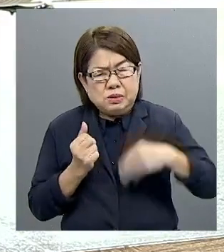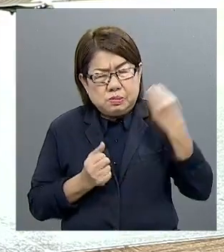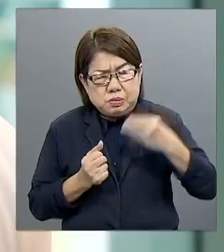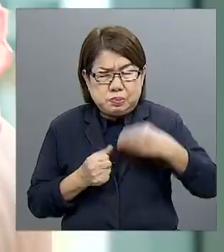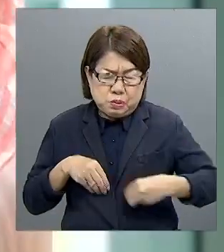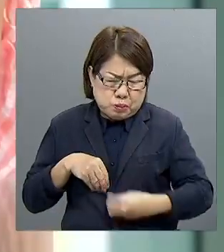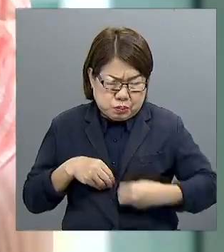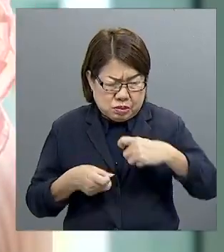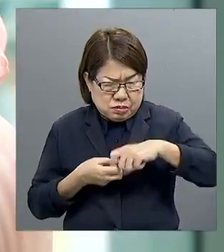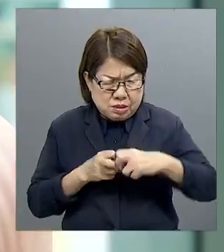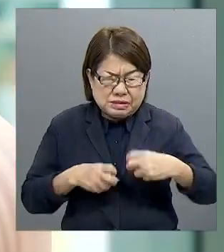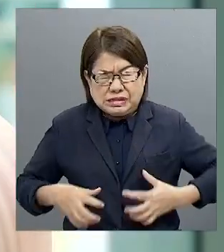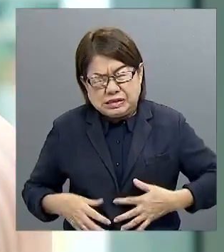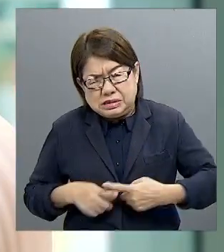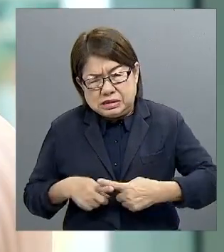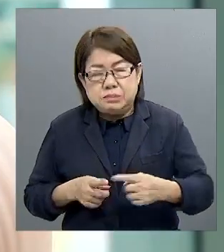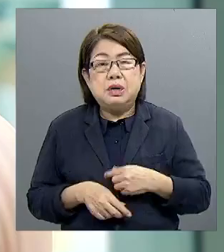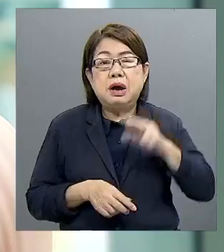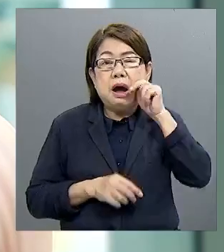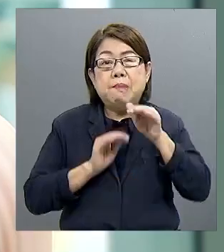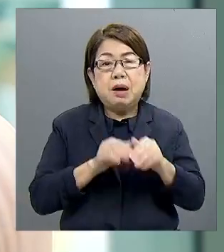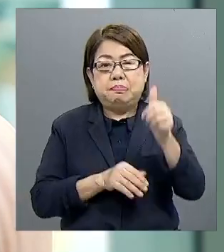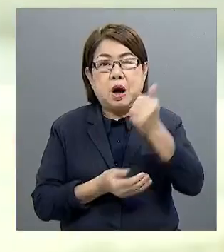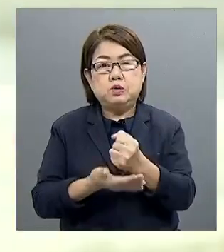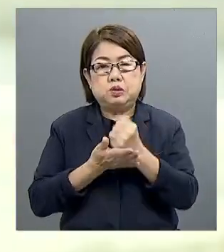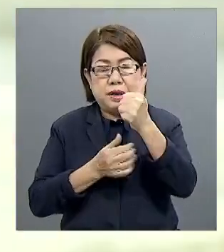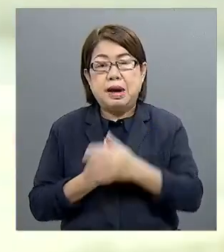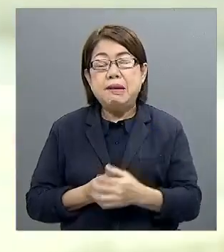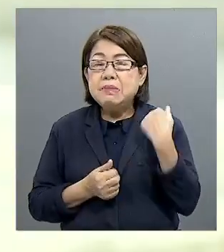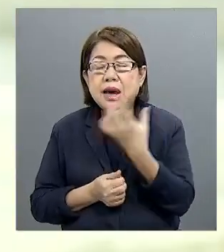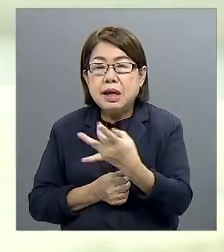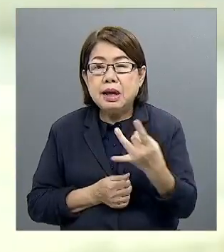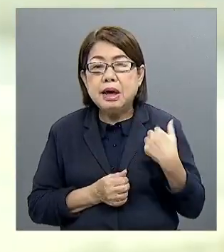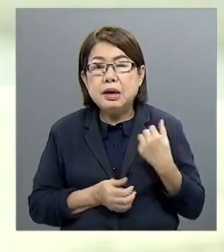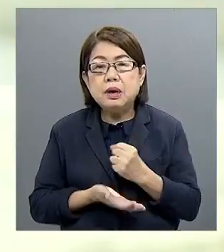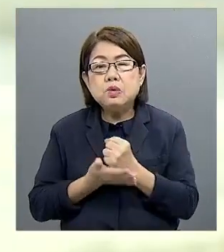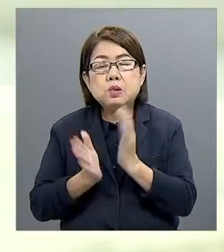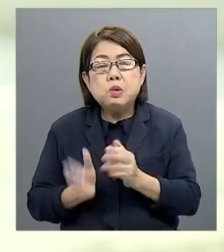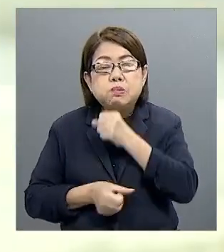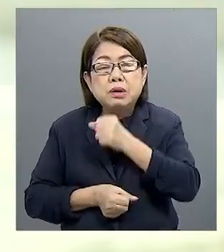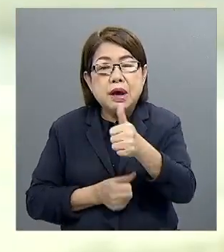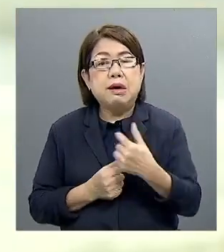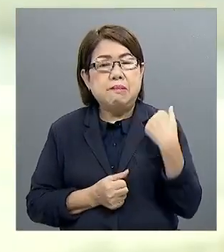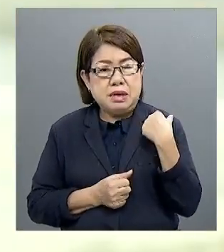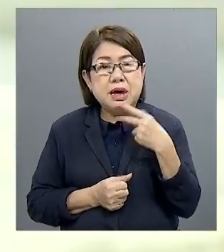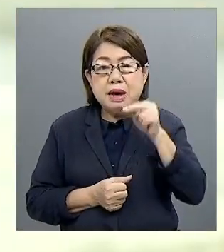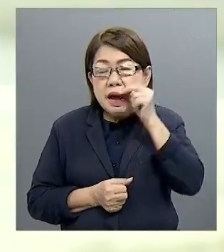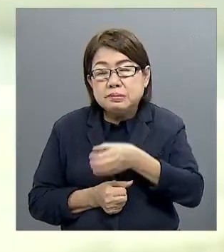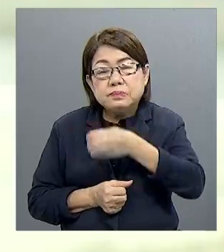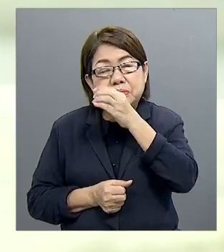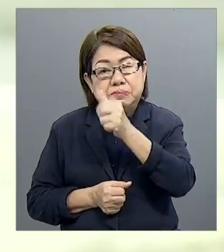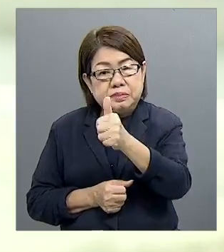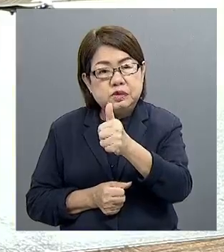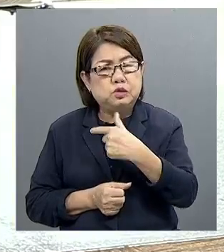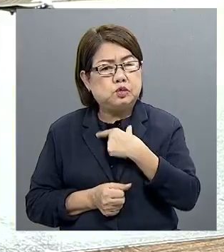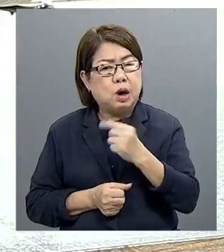มะพร้าวนะครับ อาหารอย่างอื่นล่ะคะที่ส่งเสริมสุขภาพสำหรับผู้สูงอายุ ผมสังเกตว่าจะมีเครื่องดื่มอย่างนึงครับคุณต้นอ้อที่ผู้ใหญ่ชอบดื่มกันก็คือกา